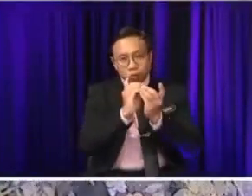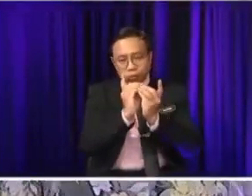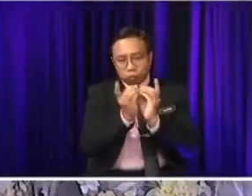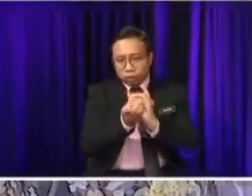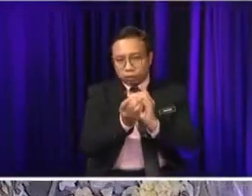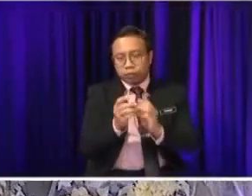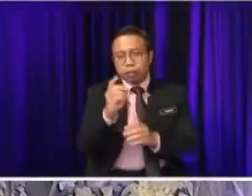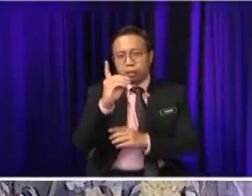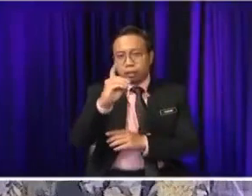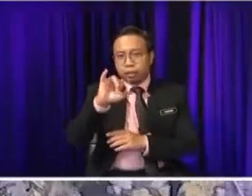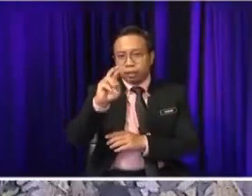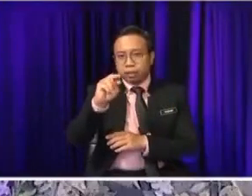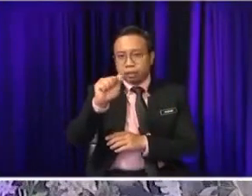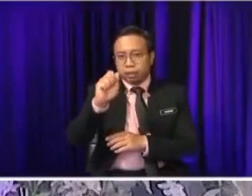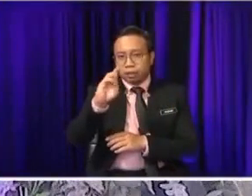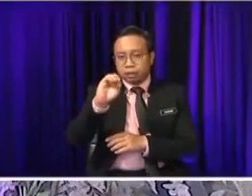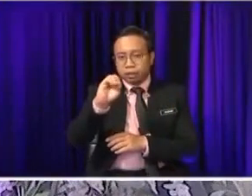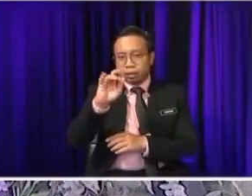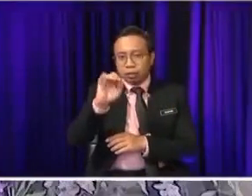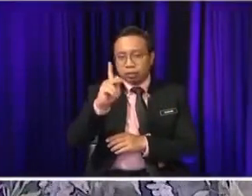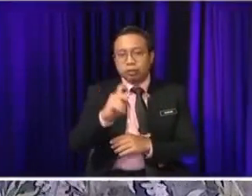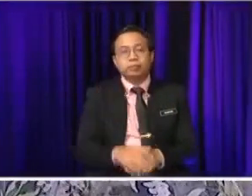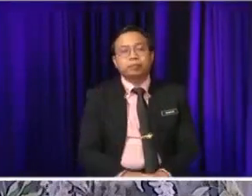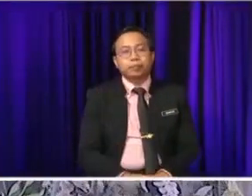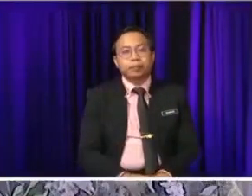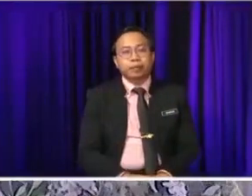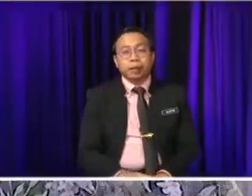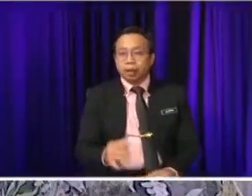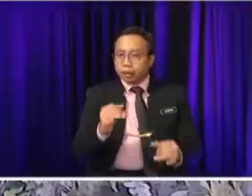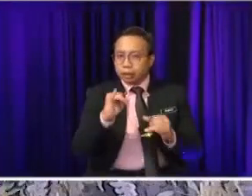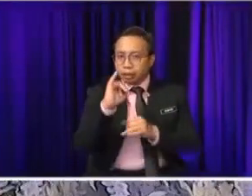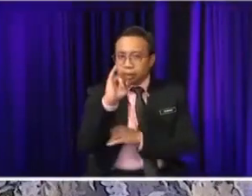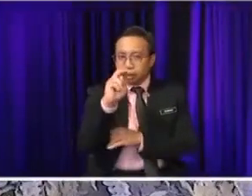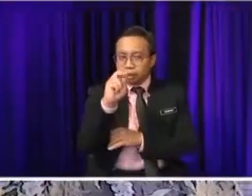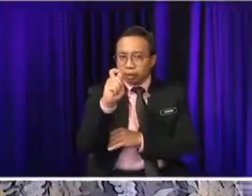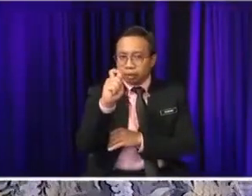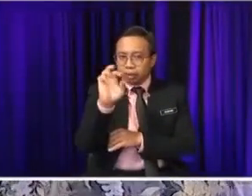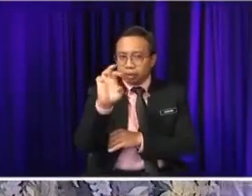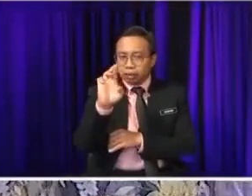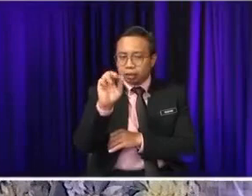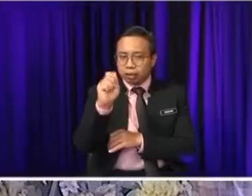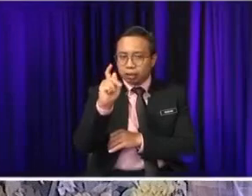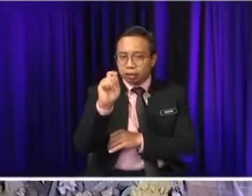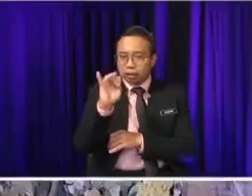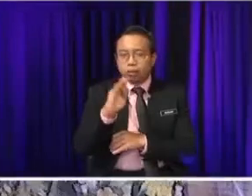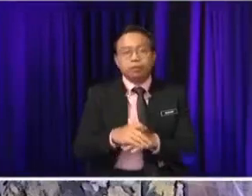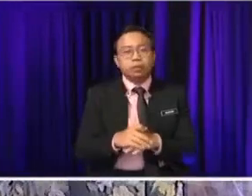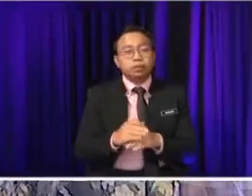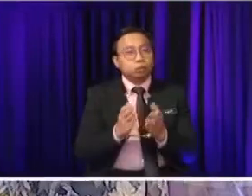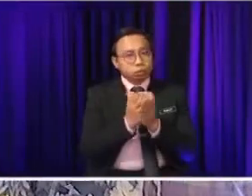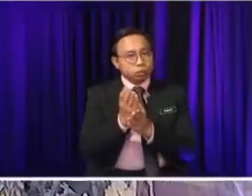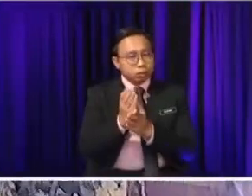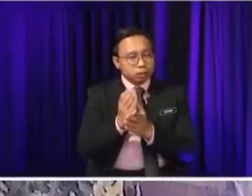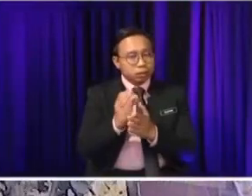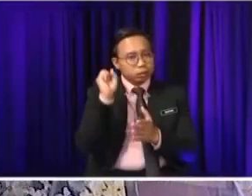itu maksudnya bergeraklah Oke interaktif menarik minat Oke seterusnya bersifat audiol